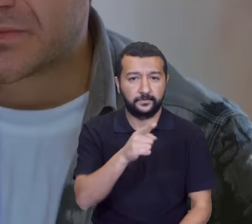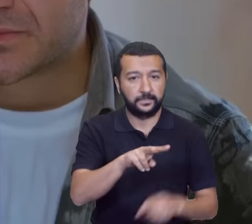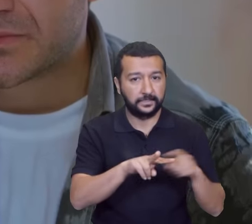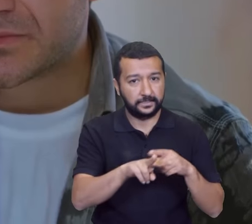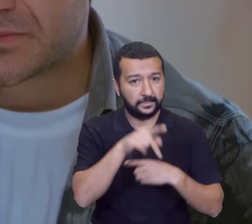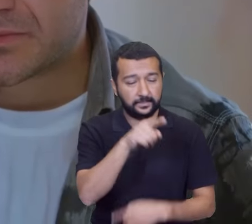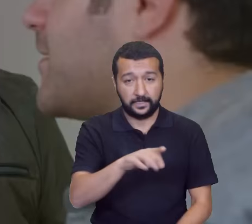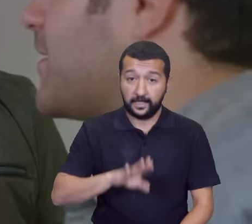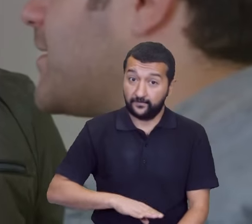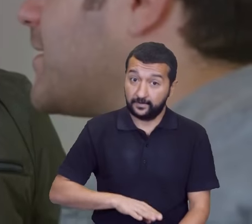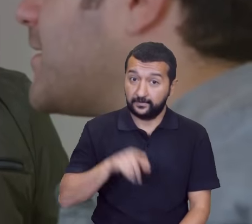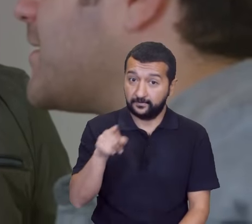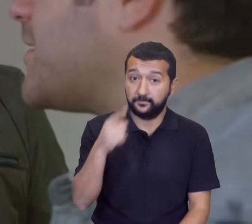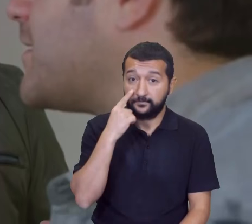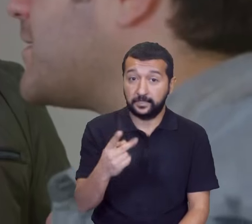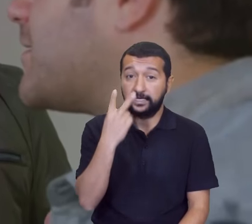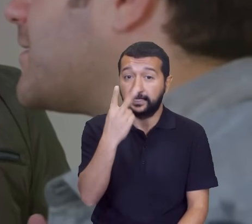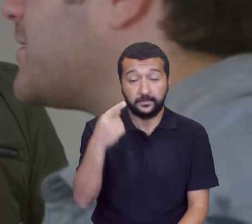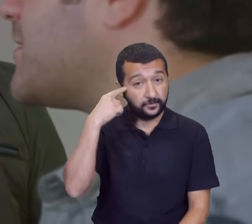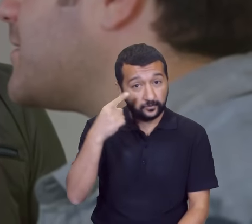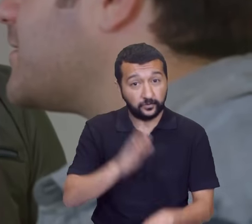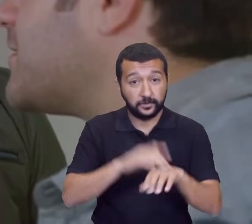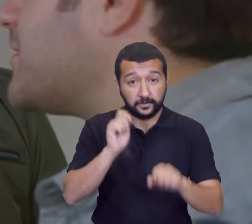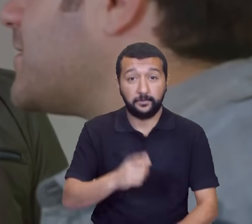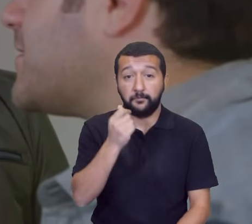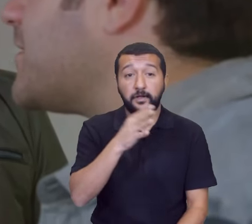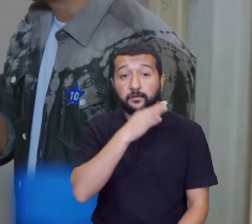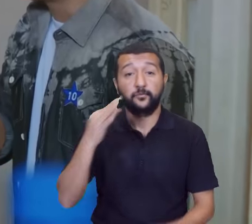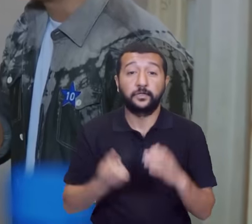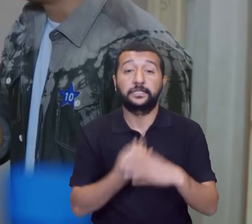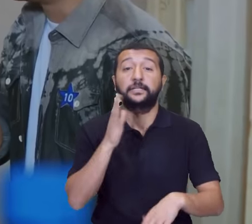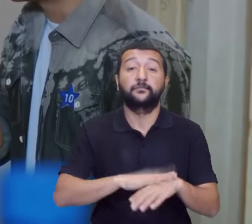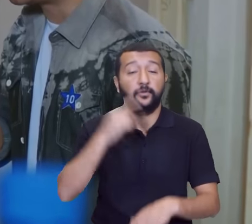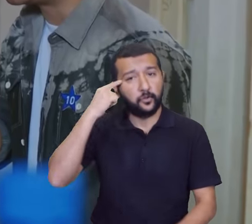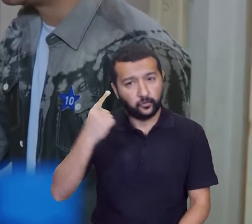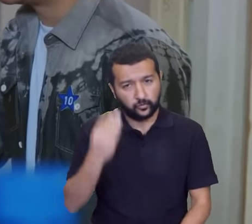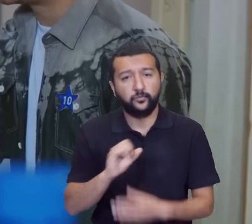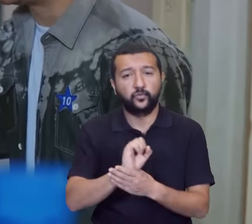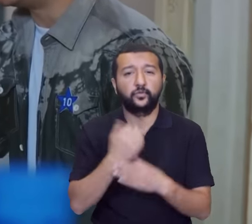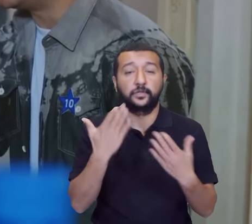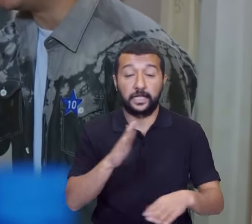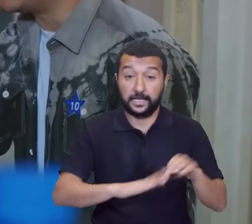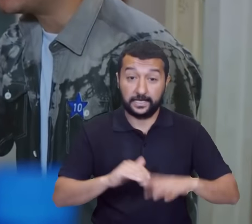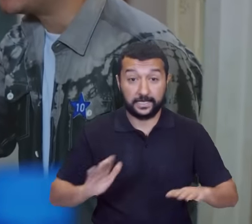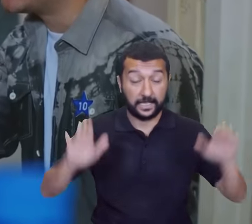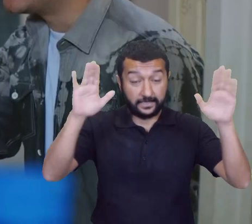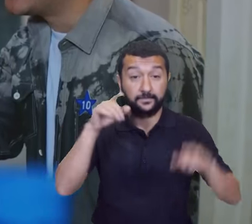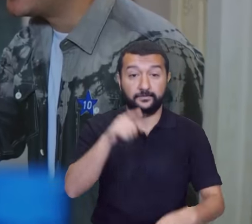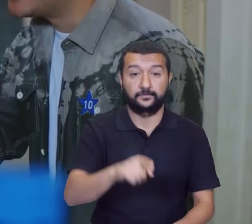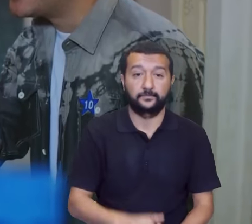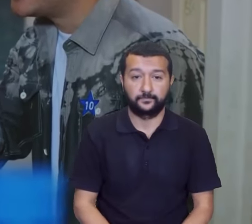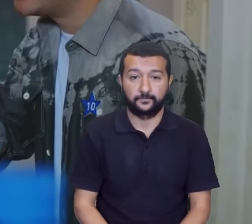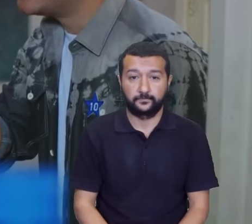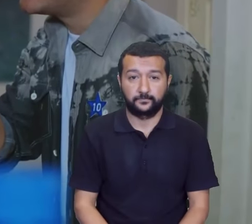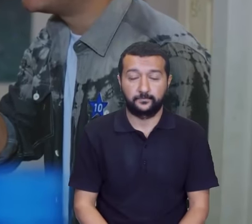Yadigar, ya, evladım. İki kez düşün bak, para mutluluk getirmez. Düşündüm usta. Kaldır elleri.